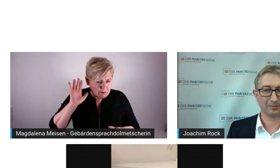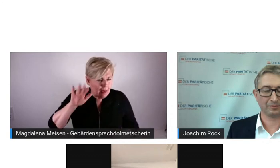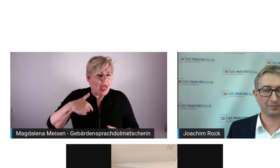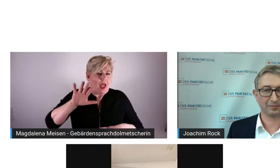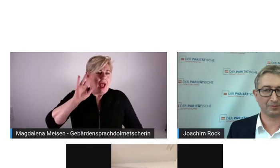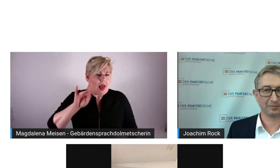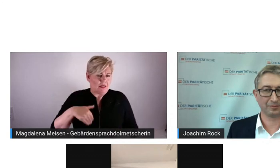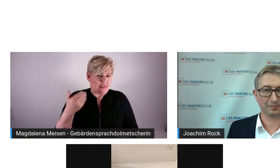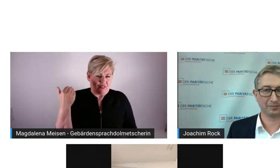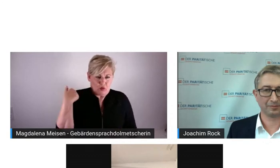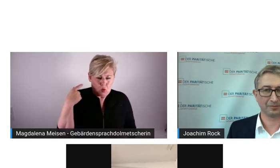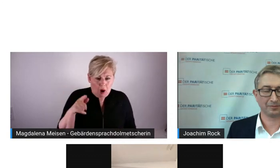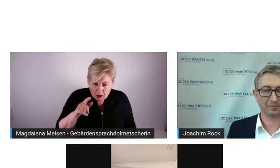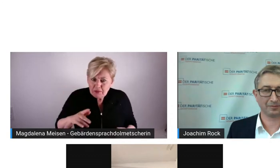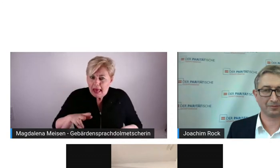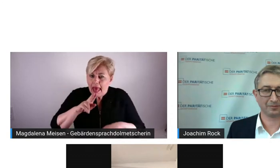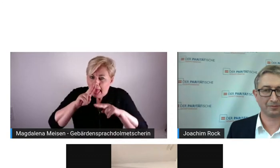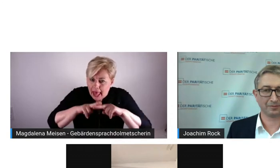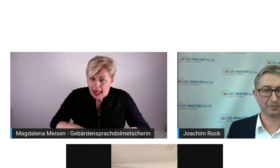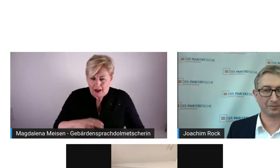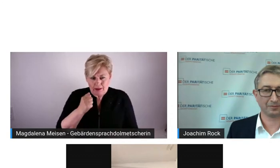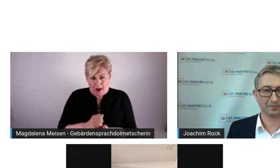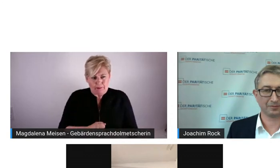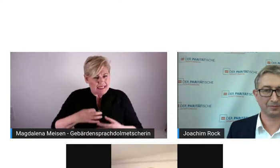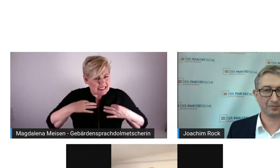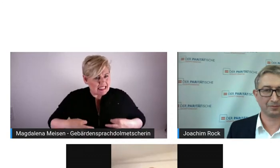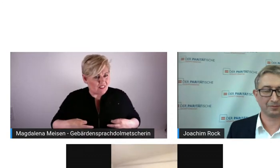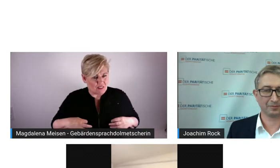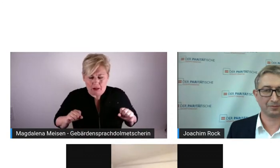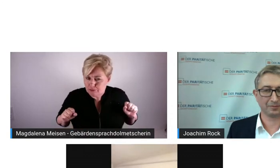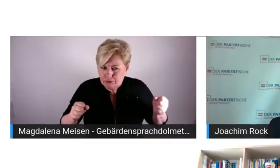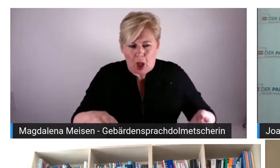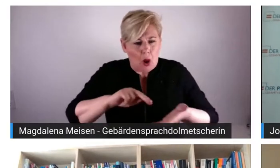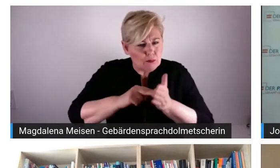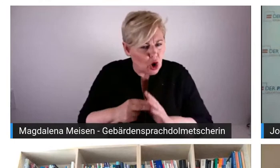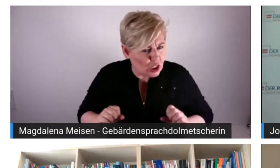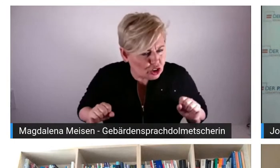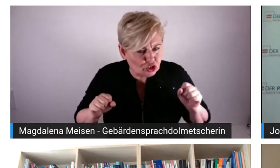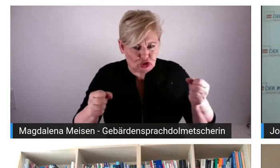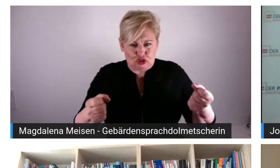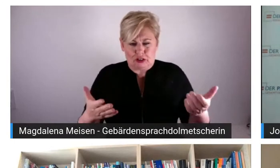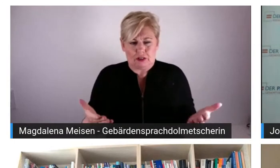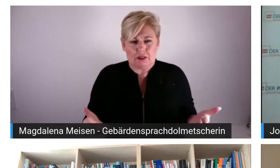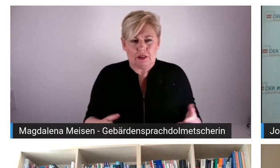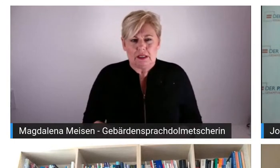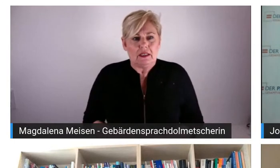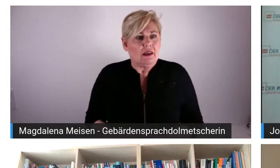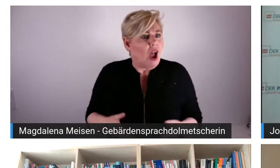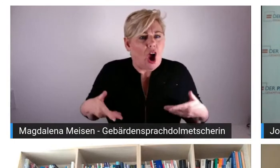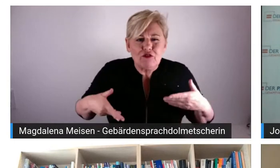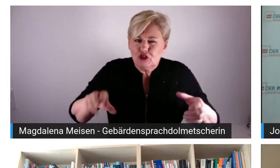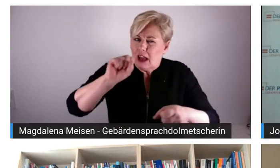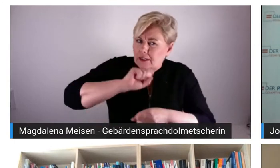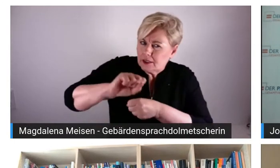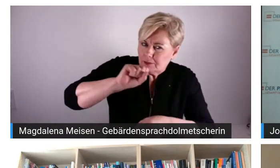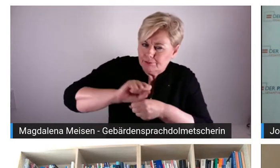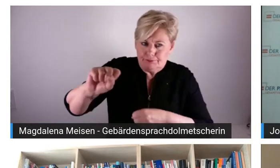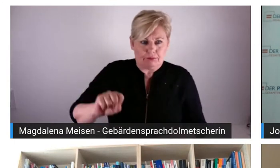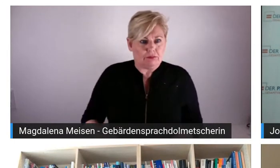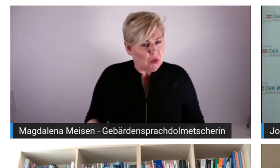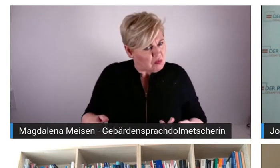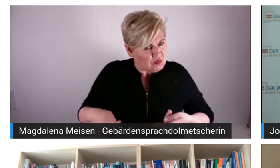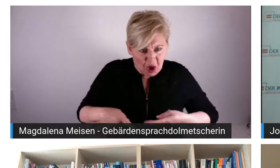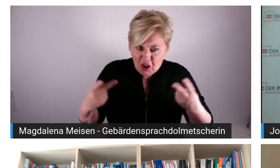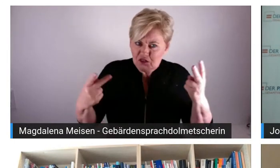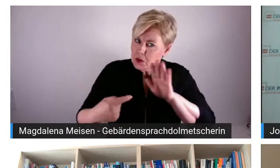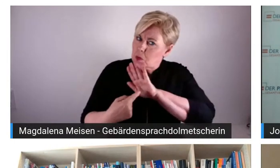ehrenamtlich unterwegs sind, sich zivilgesellschaftlich engagieren, sich politisch engagieren, auf die Straße gehen, bereit sind, Gesicht zu zeigen und